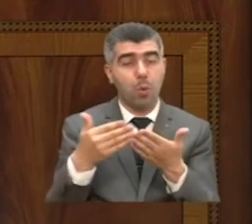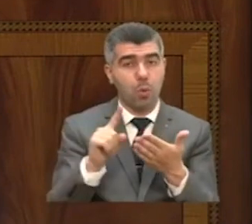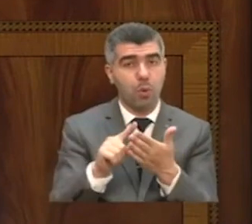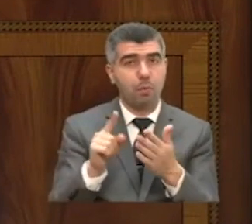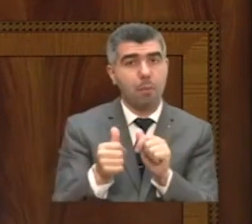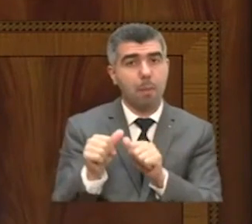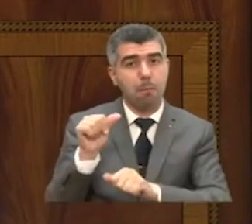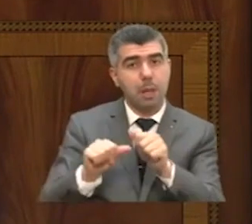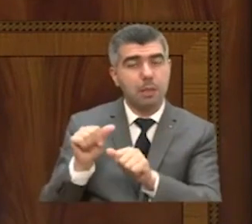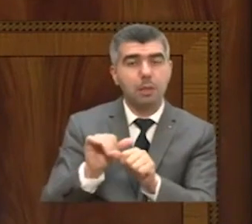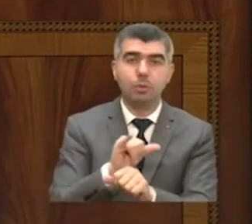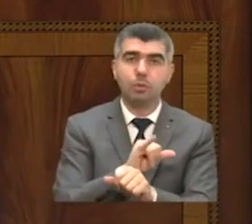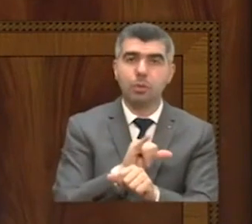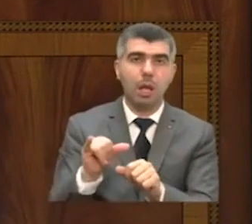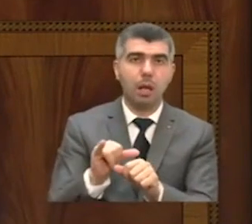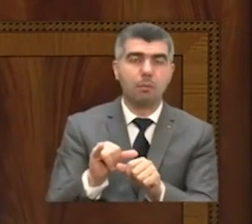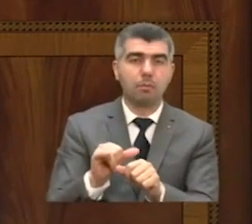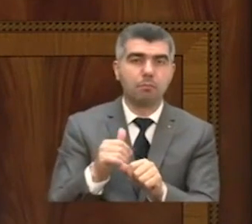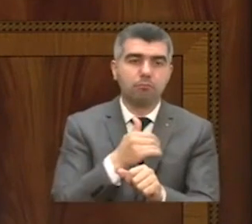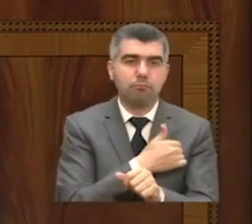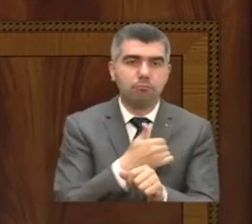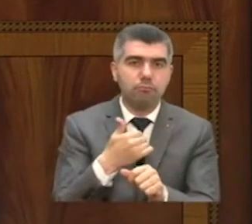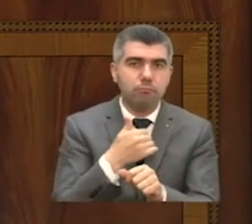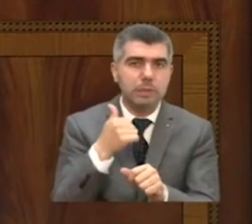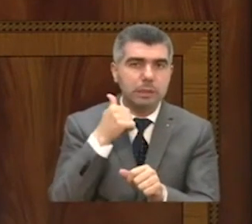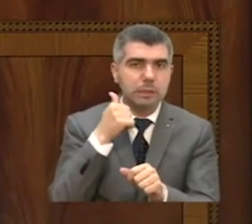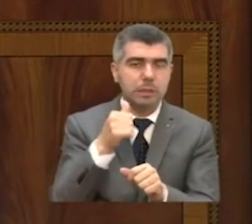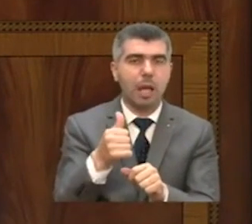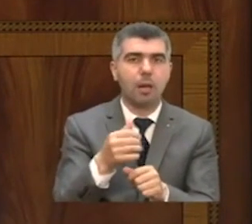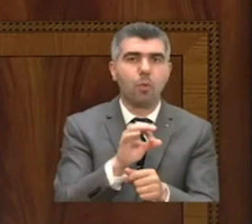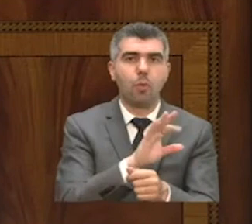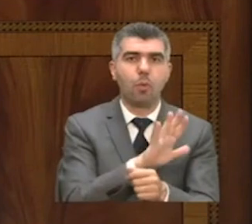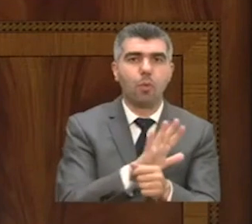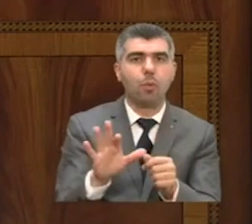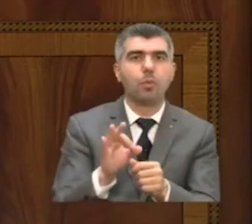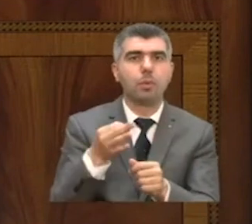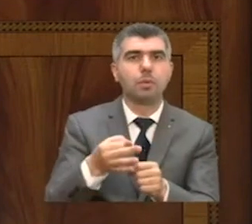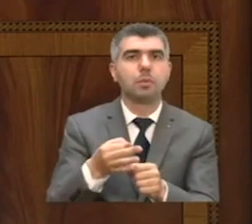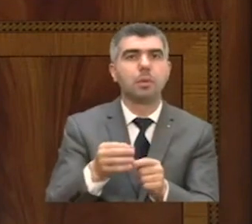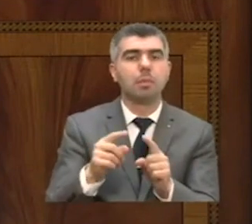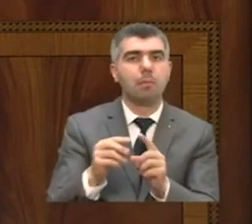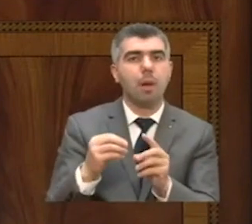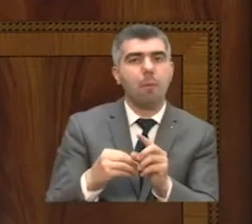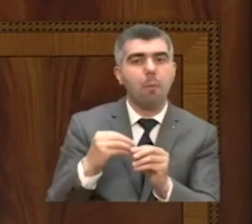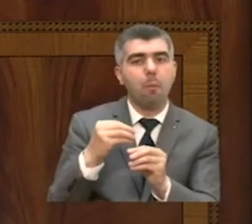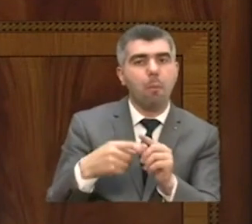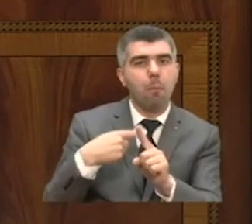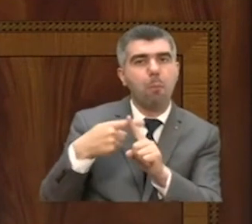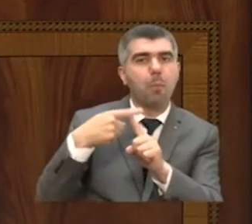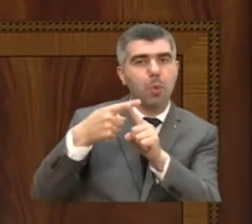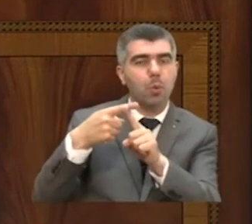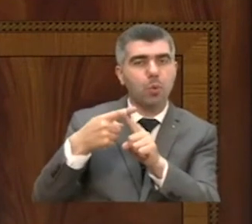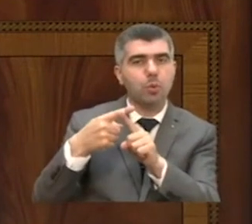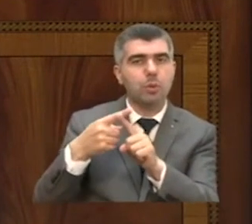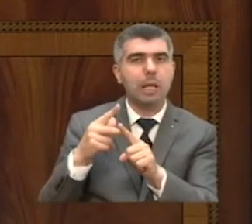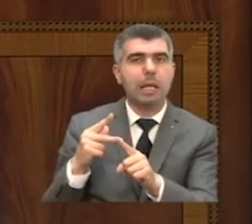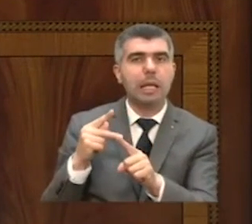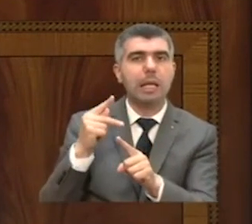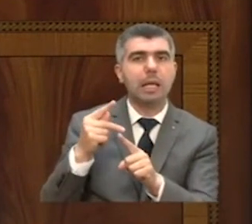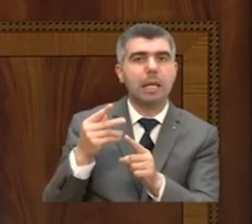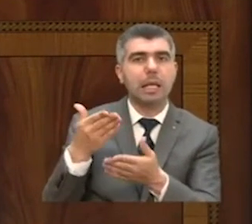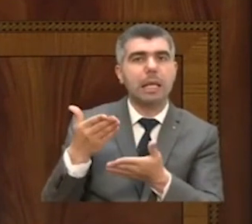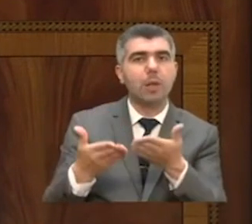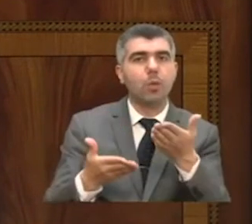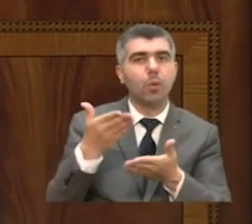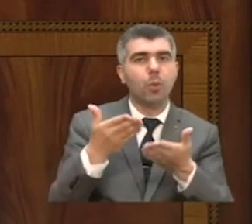هو ليطا دو سونتي ديالو، التسمين ديالو اللي كيخلي ان النوم دو كيلو كيزيد يطلع، وهذا الشيء رغم